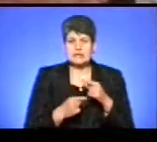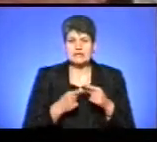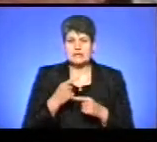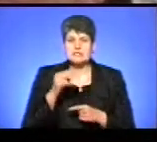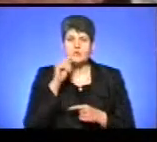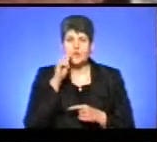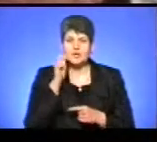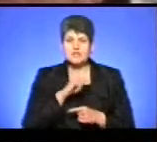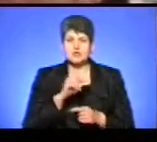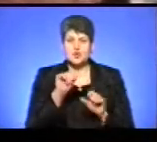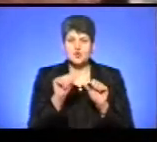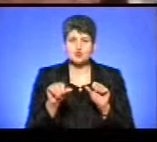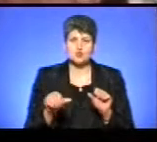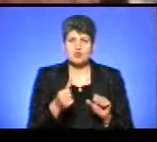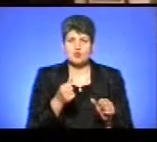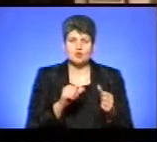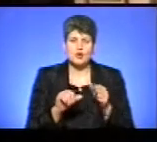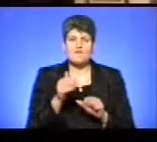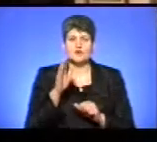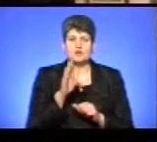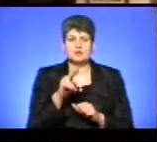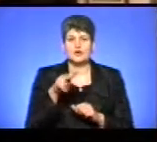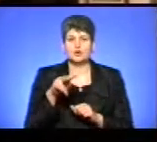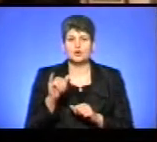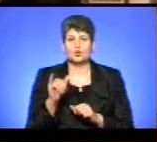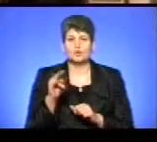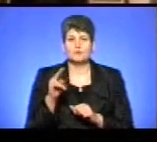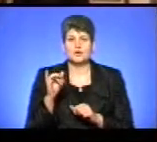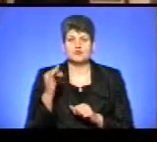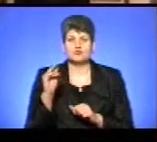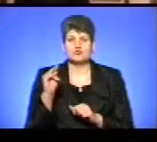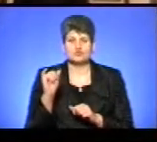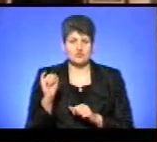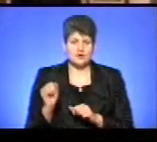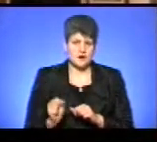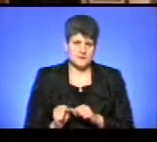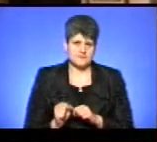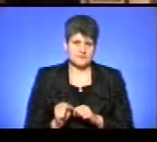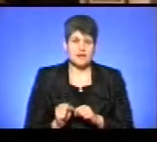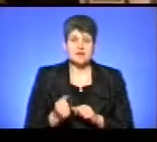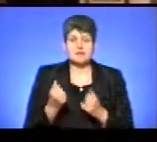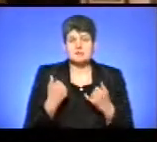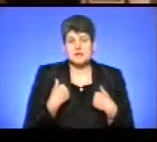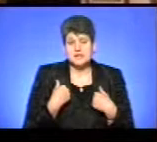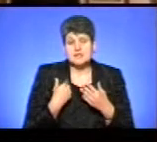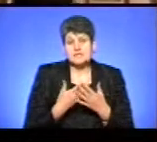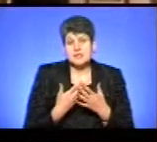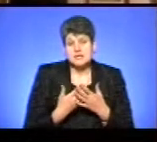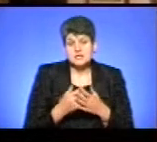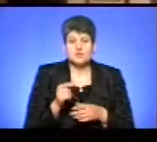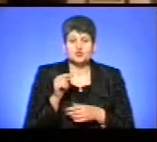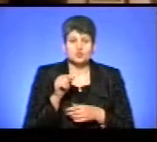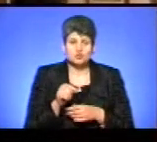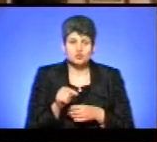українського скульптора Володимира Лупійчука. Мені здається, що тут якраз в